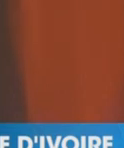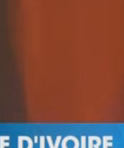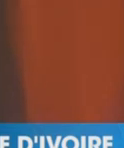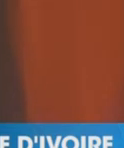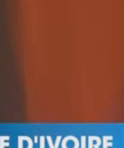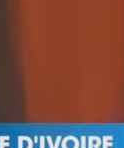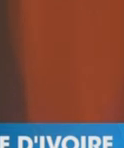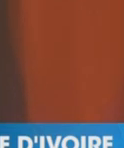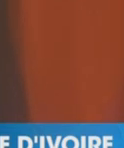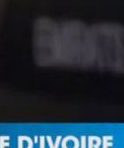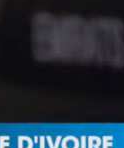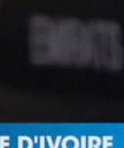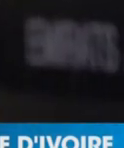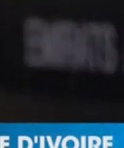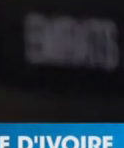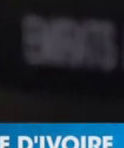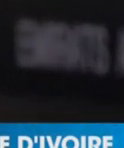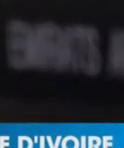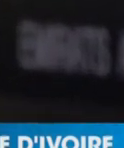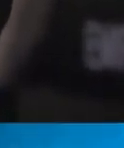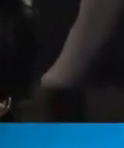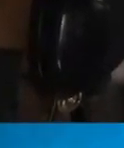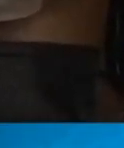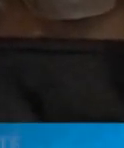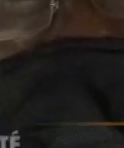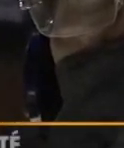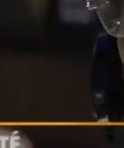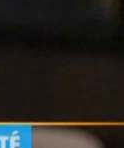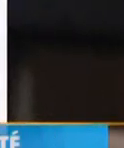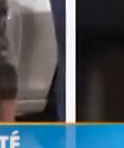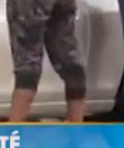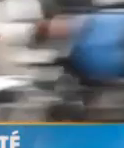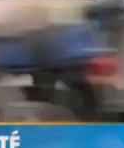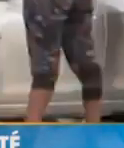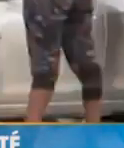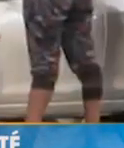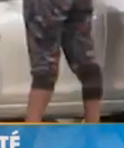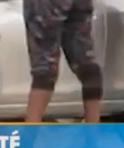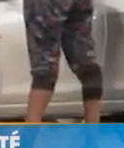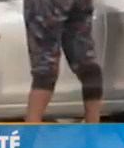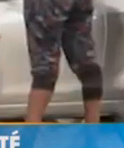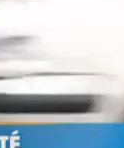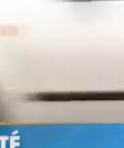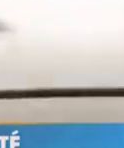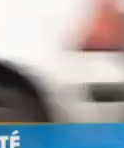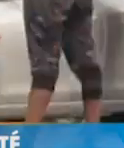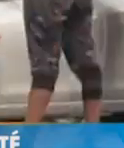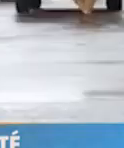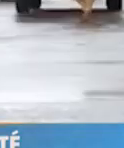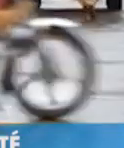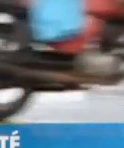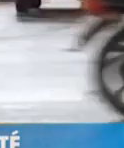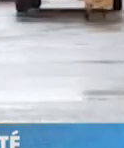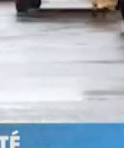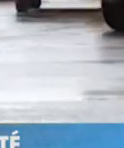l'intelligence artificielle. En Guinée, le Comité national de redressement et de développement réorganise les forces